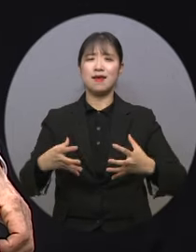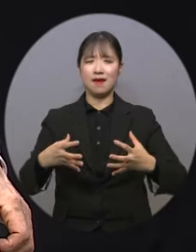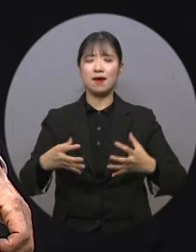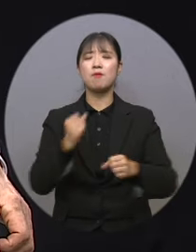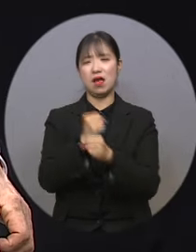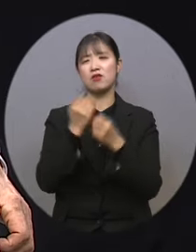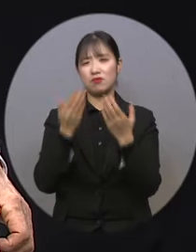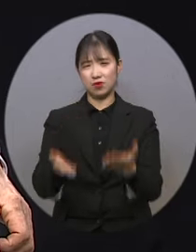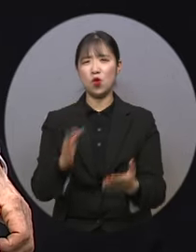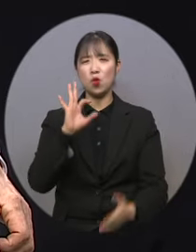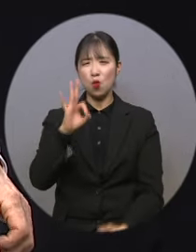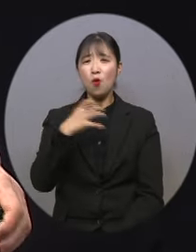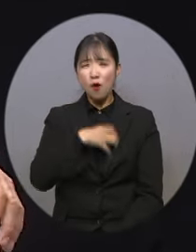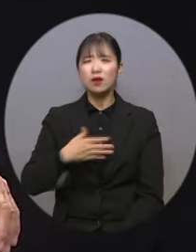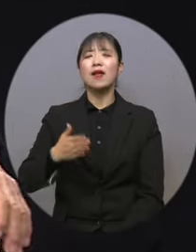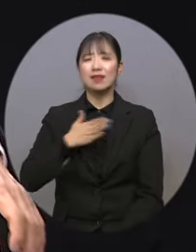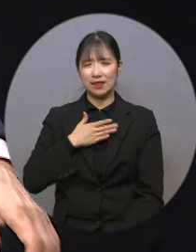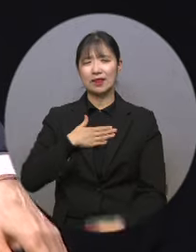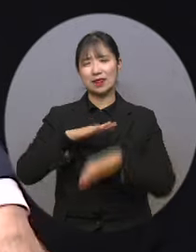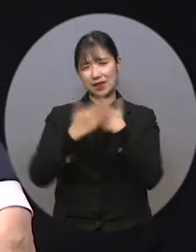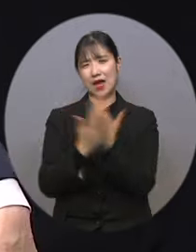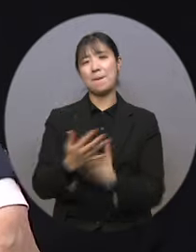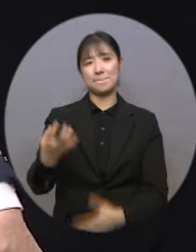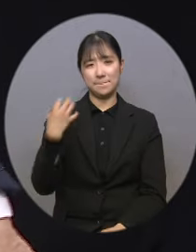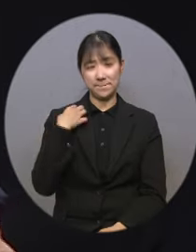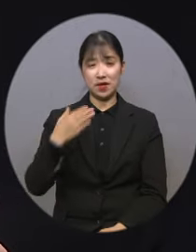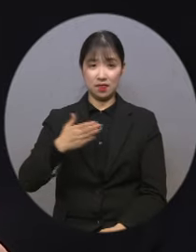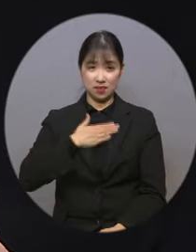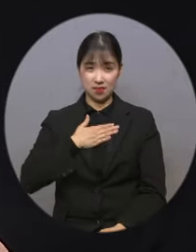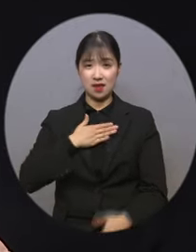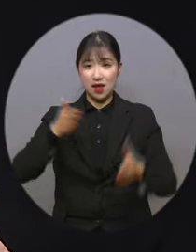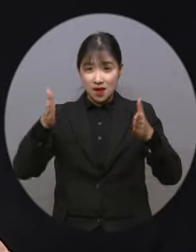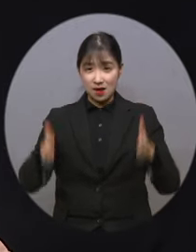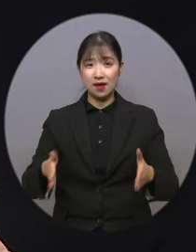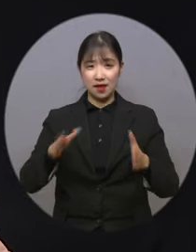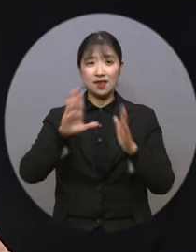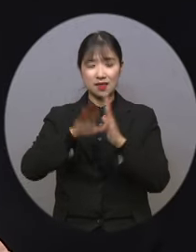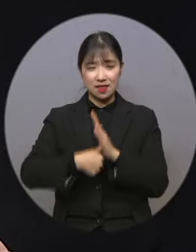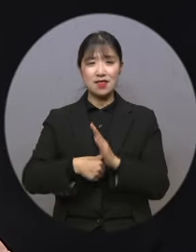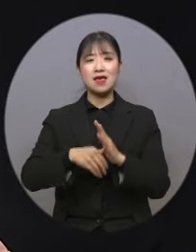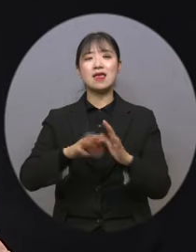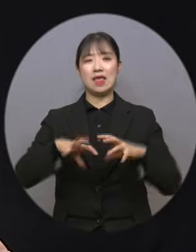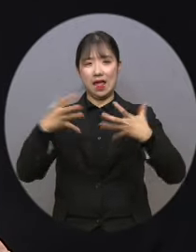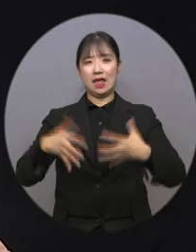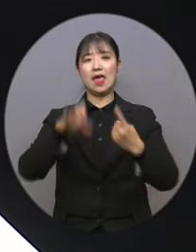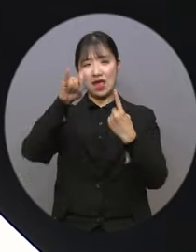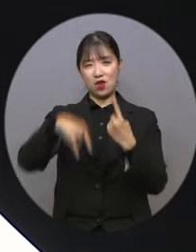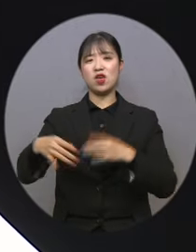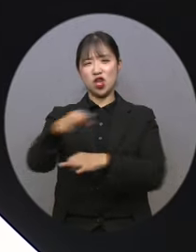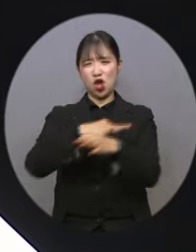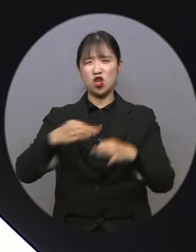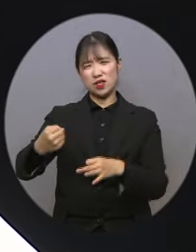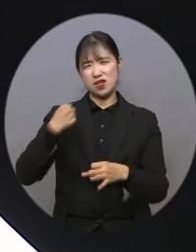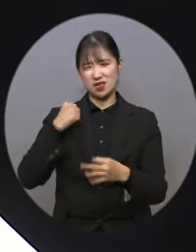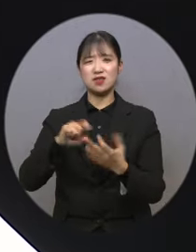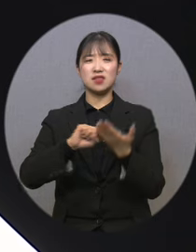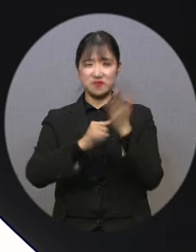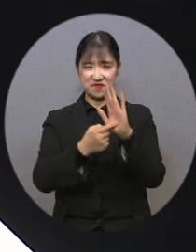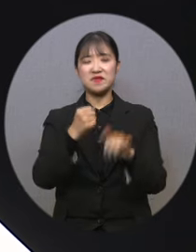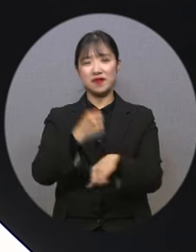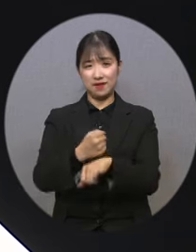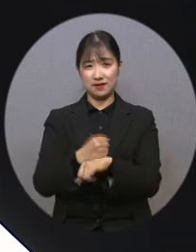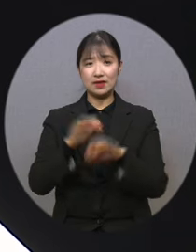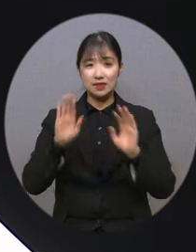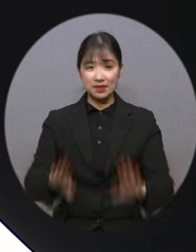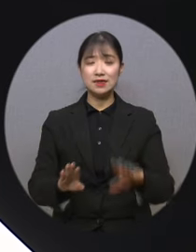동 국정은 내가 다 해 가지고 정확하게 내 임기 동안에 세계 일이 경제대국을 만들어주겠다 지금 우리가 3만 부르잖아요